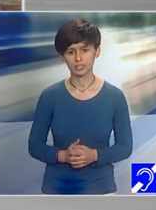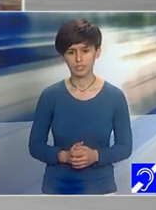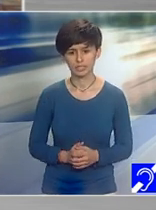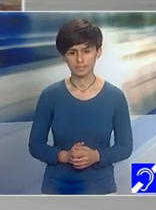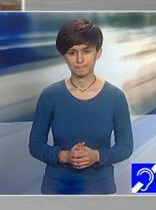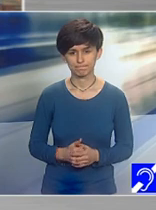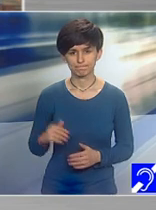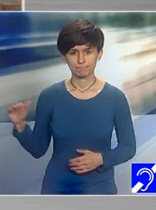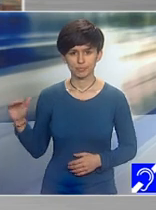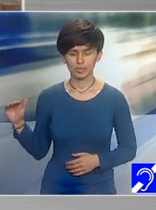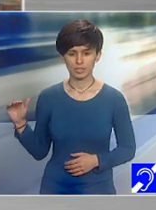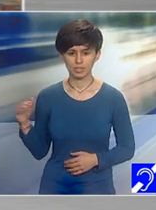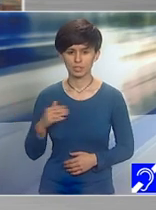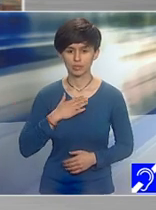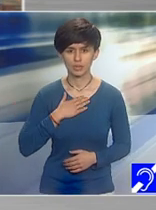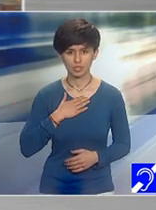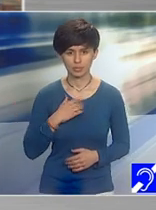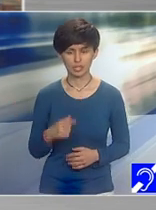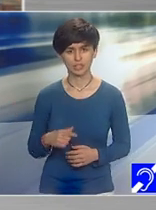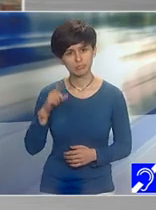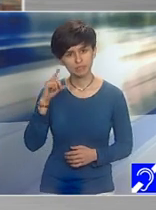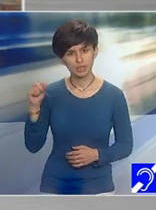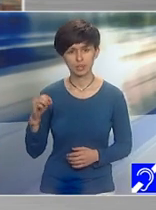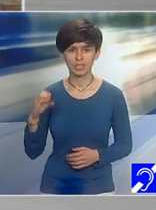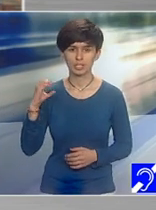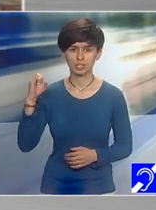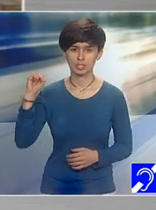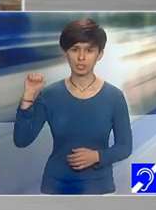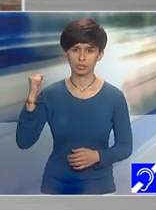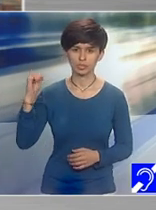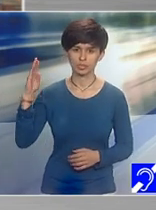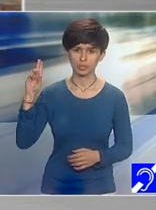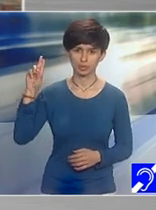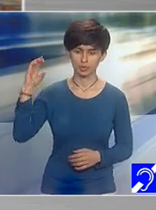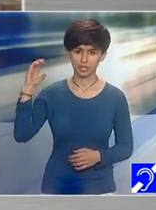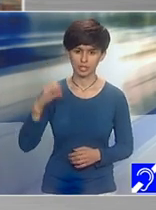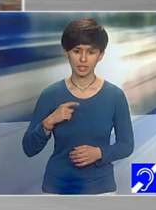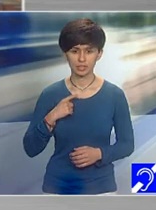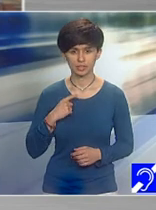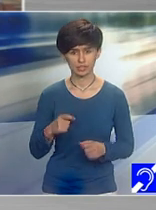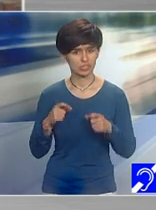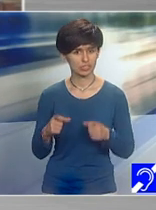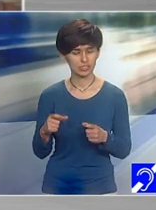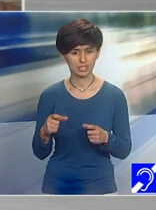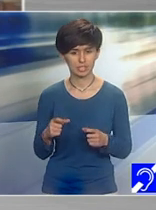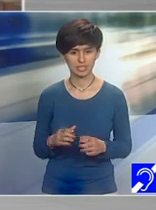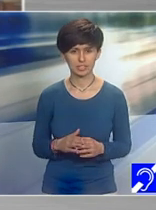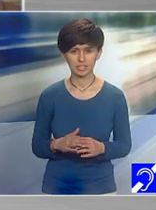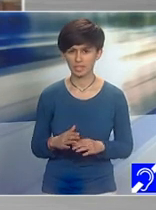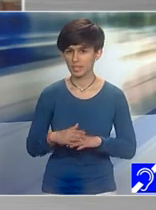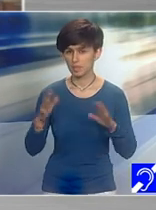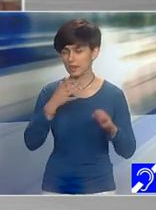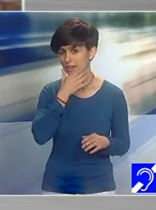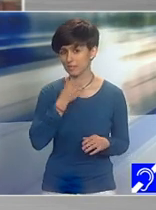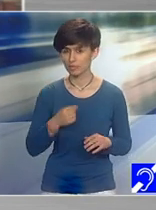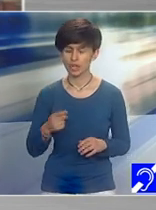s-a făcut o sală nouă, frumoasă, dar gândită prost. Domnule, există niște săli standard, le luăm din Germania, de la televizor,